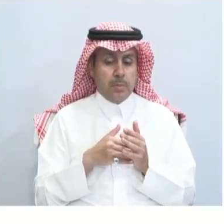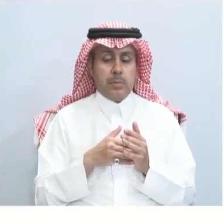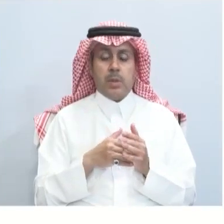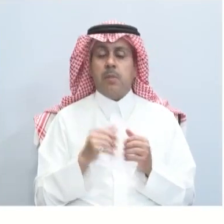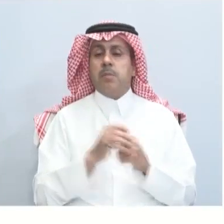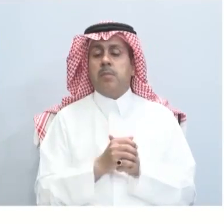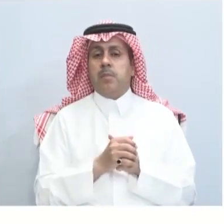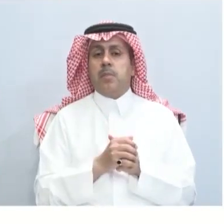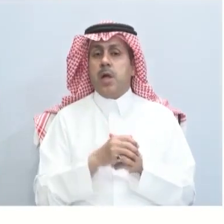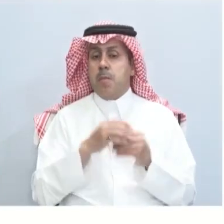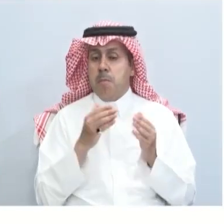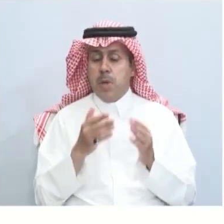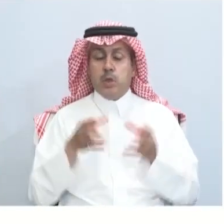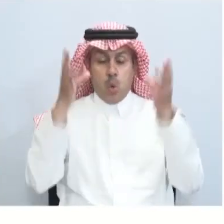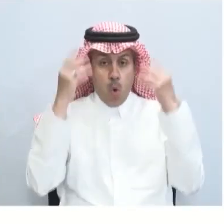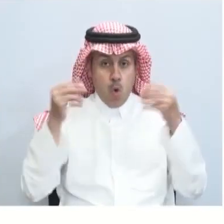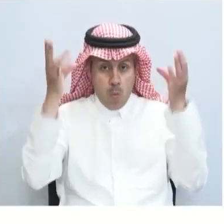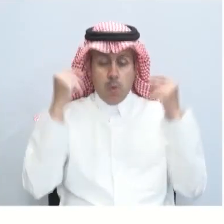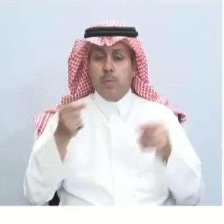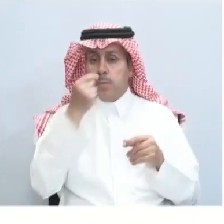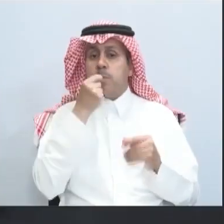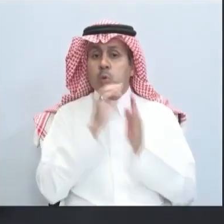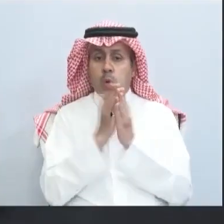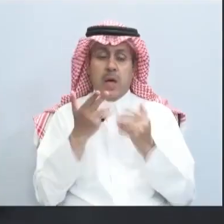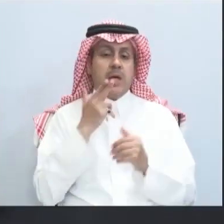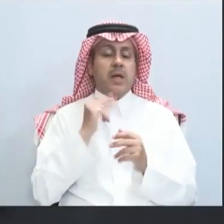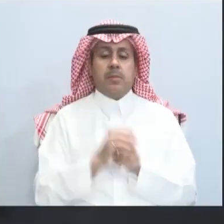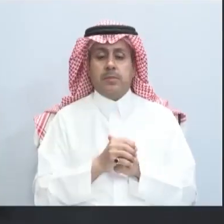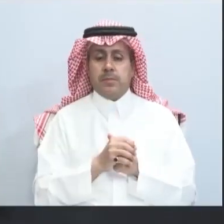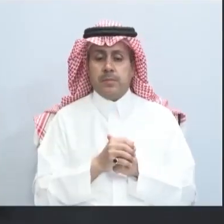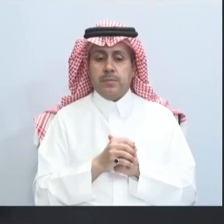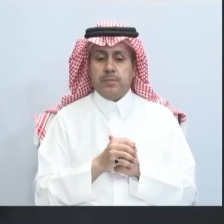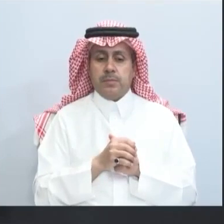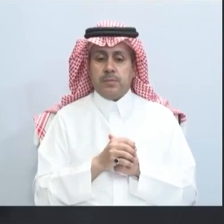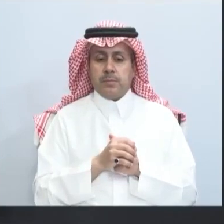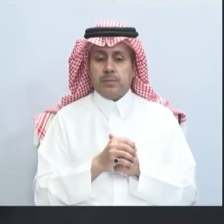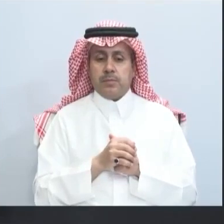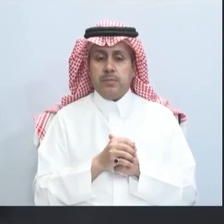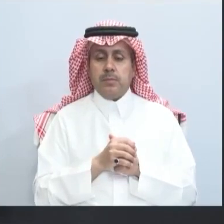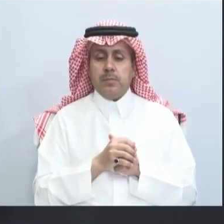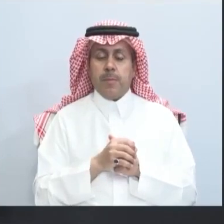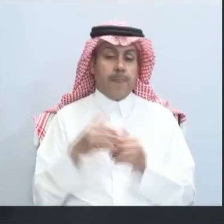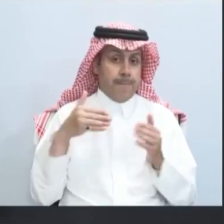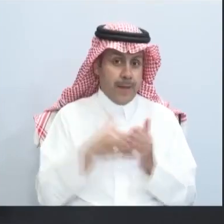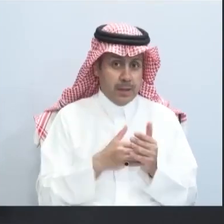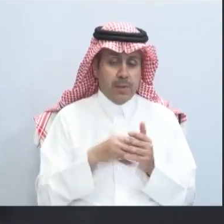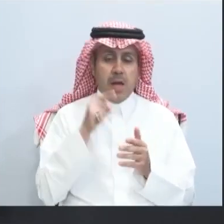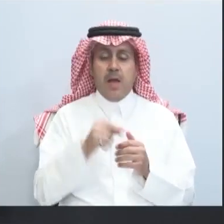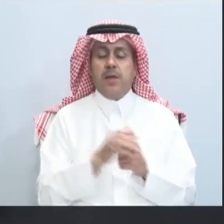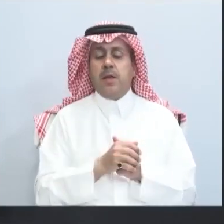ماده علوم القران الكريم فبخ تم درس اليوم نكون قد ختمنا هذه